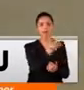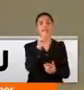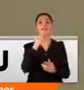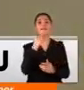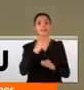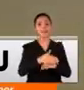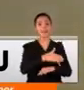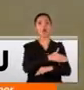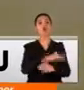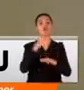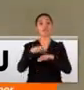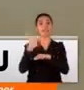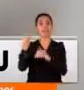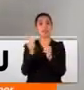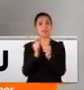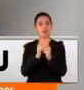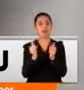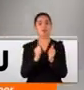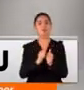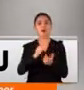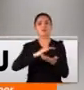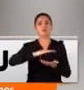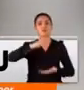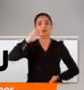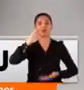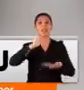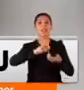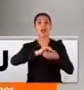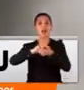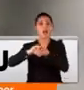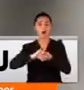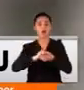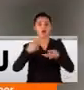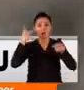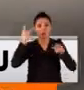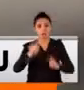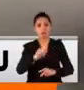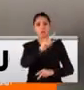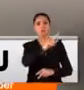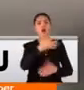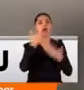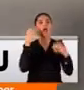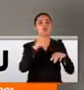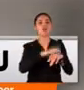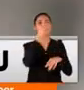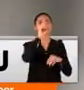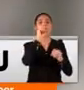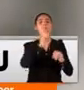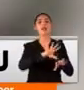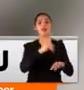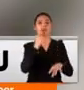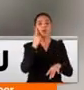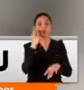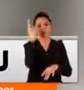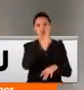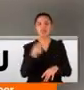kadının önceki kedisiyle birlikte büyüdü. En yakın dostu ölünce de içine kapandı. Veterinerin yalnız kalmasın tavsiyesi sayesinde